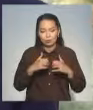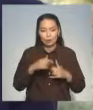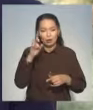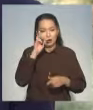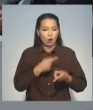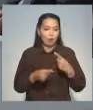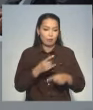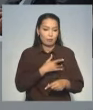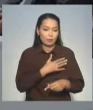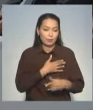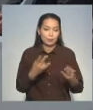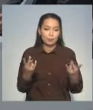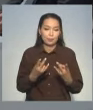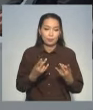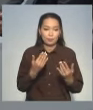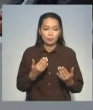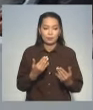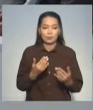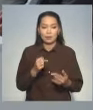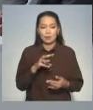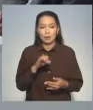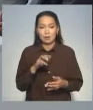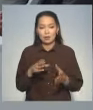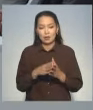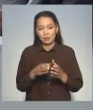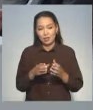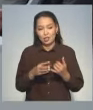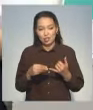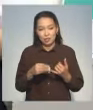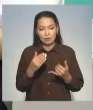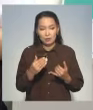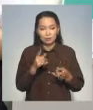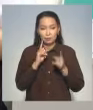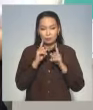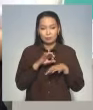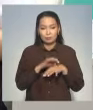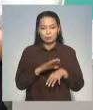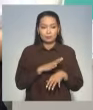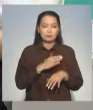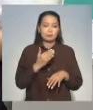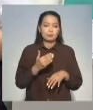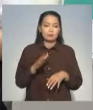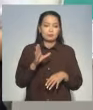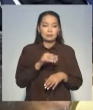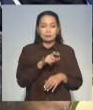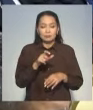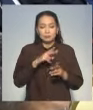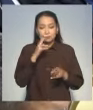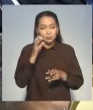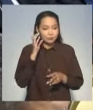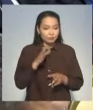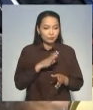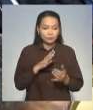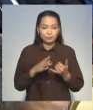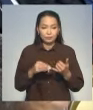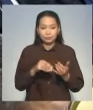государственную собственность. Члены региональной комиссии Жер-Аманаты провели заседание в Жангельдинском районе, где выслушали пожелания крестьян и жителей. Земельный вопрос стоит остро.